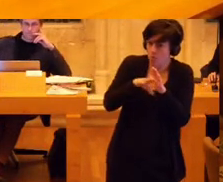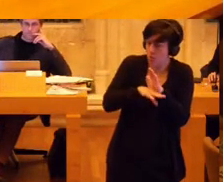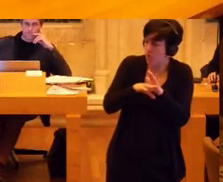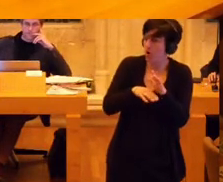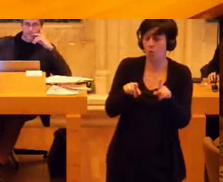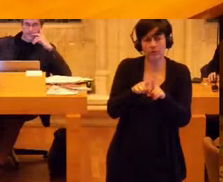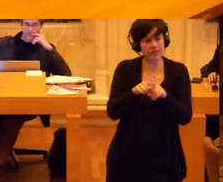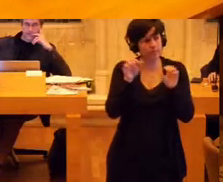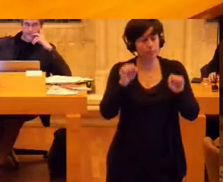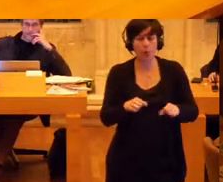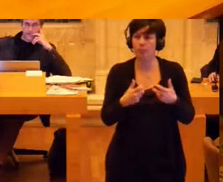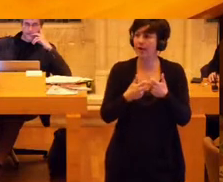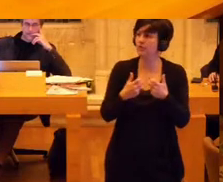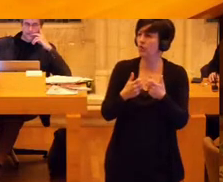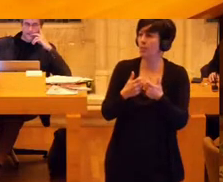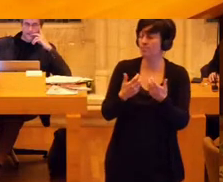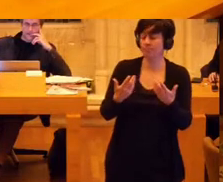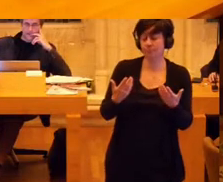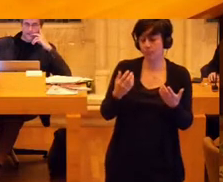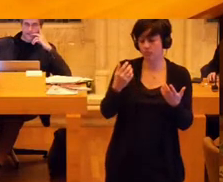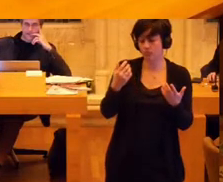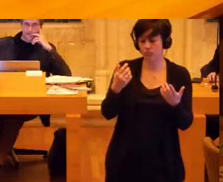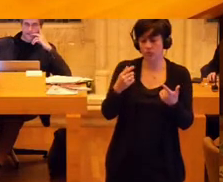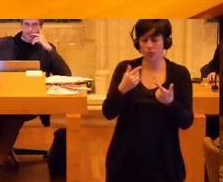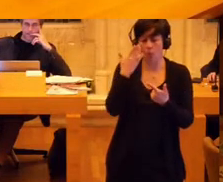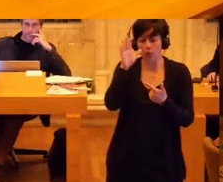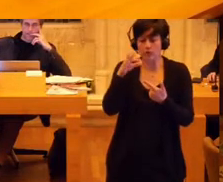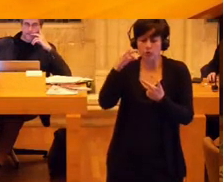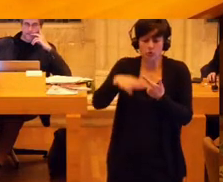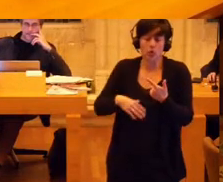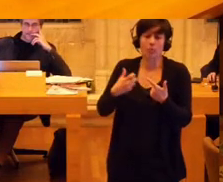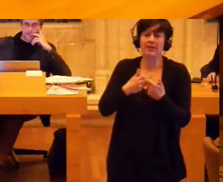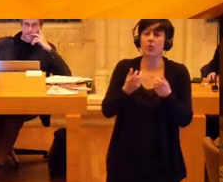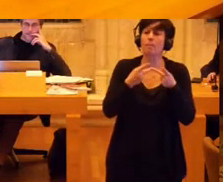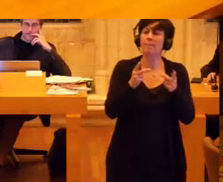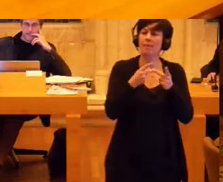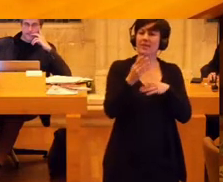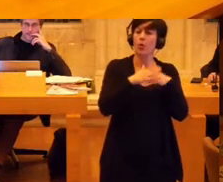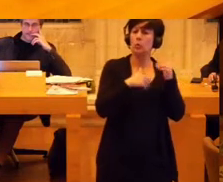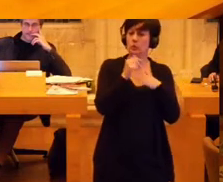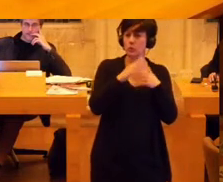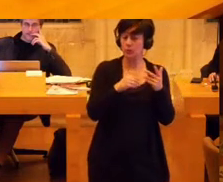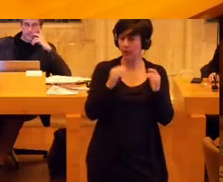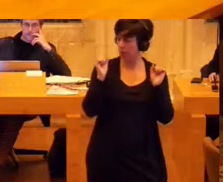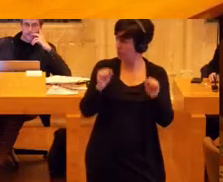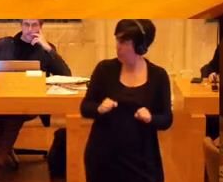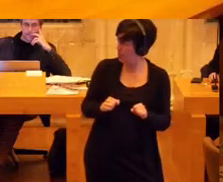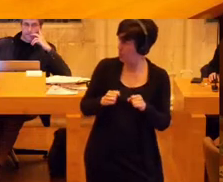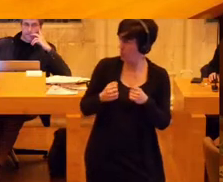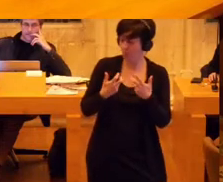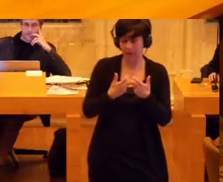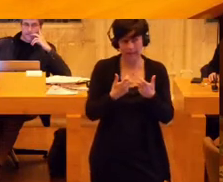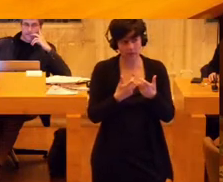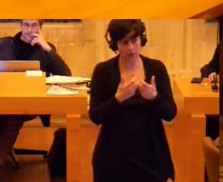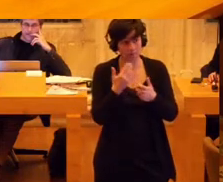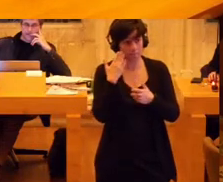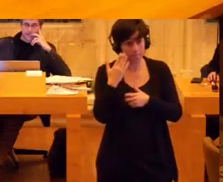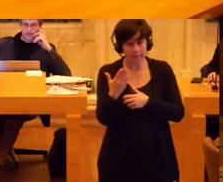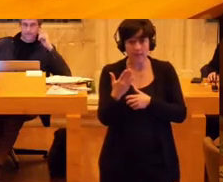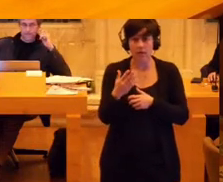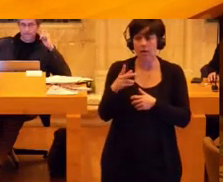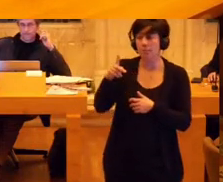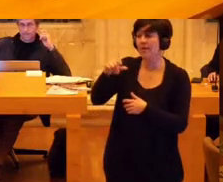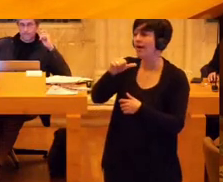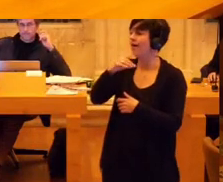statuer, identique à ce que nous faisons en particulier pour les permis de construire, qui serait incompatible avec le